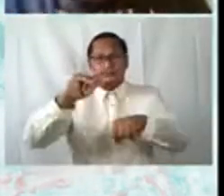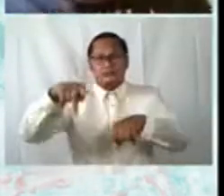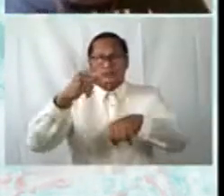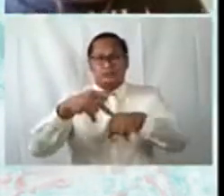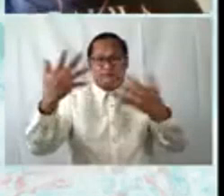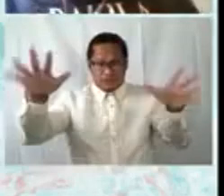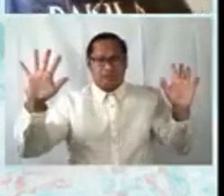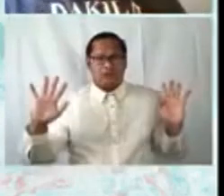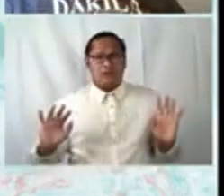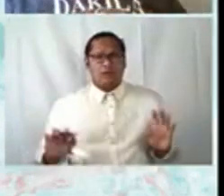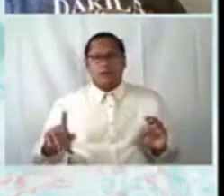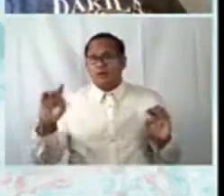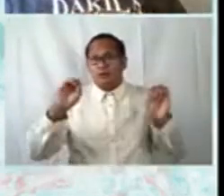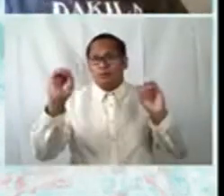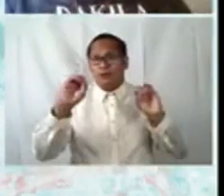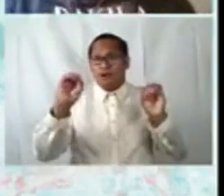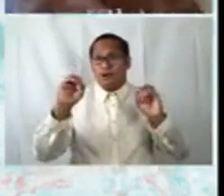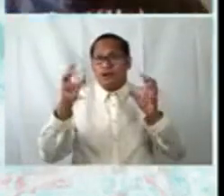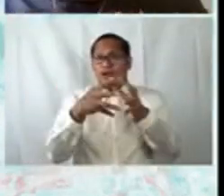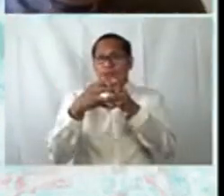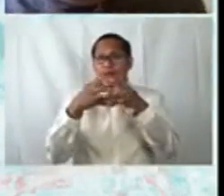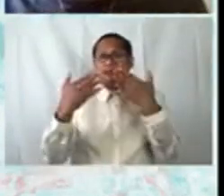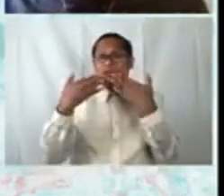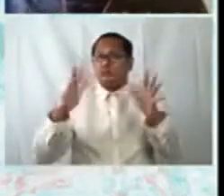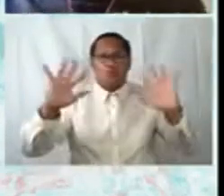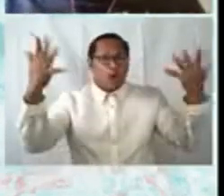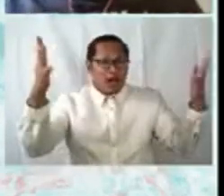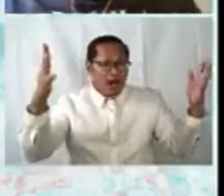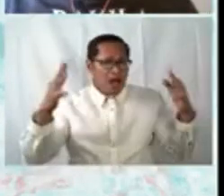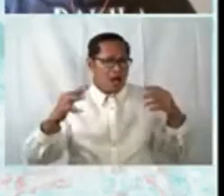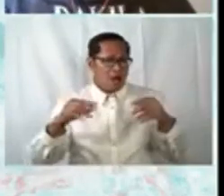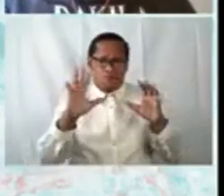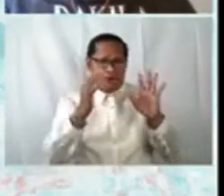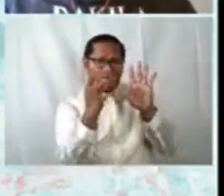Walang Amerikanong pinasalamatan, walang kung ano-anong nakalagay.